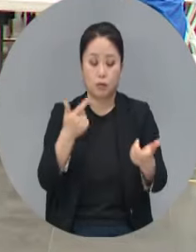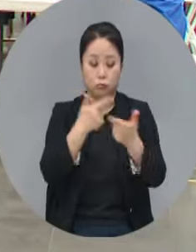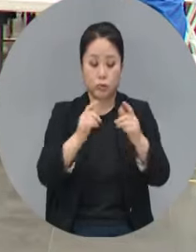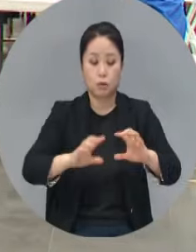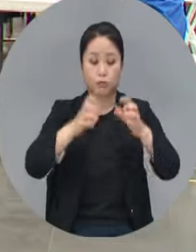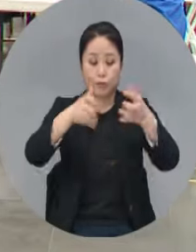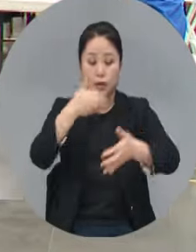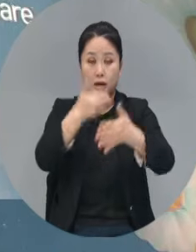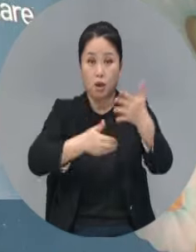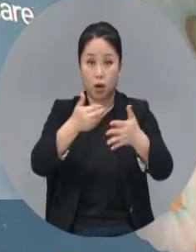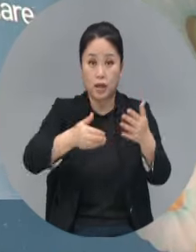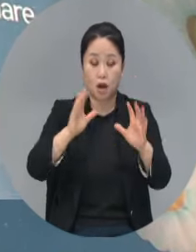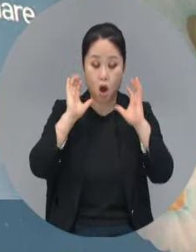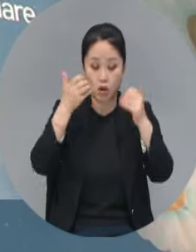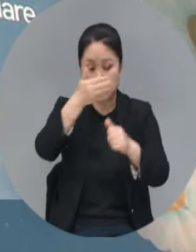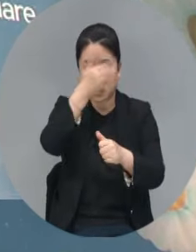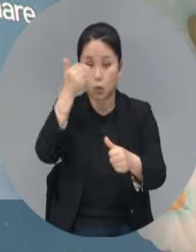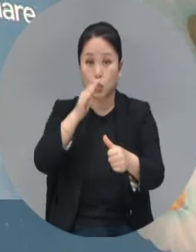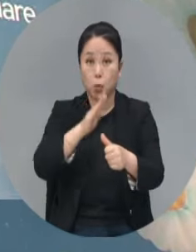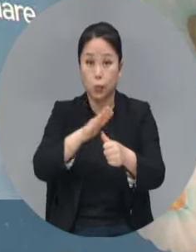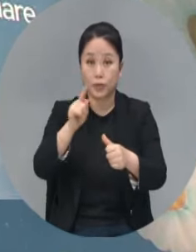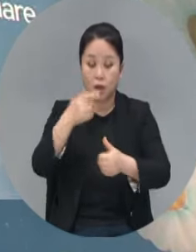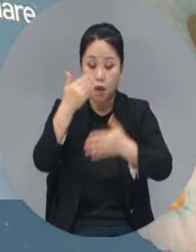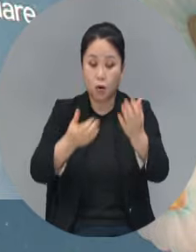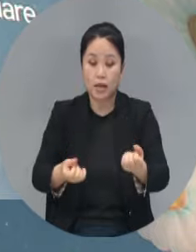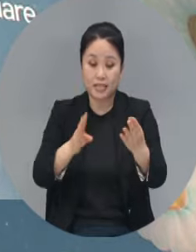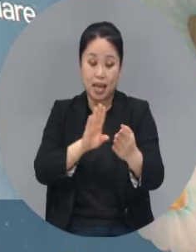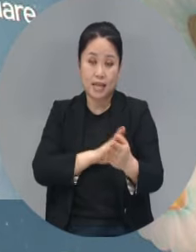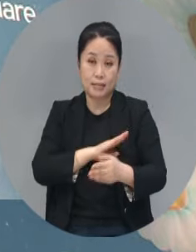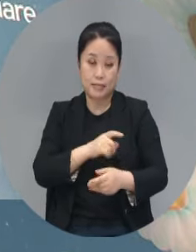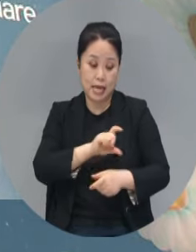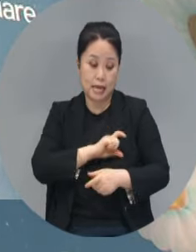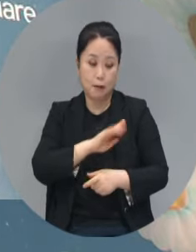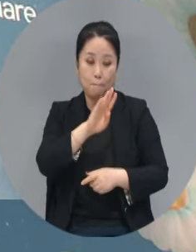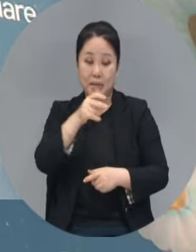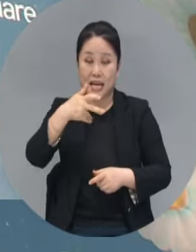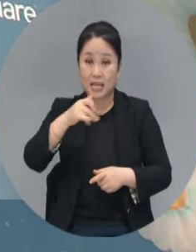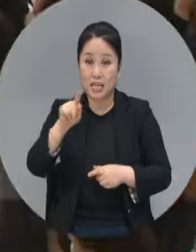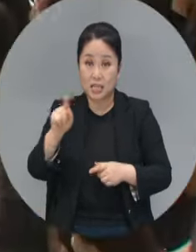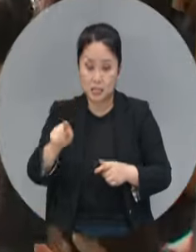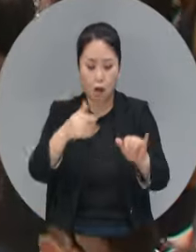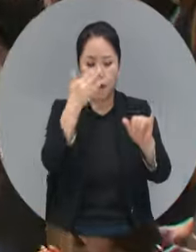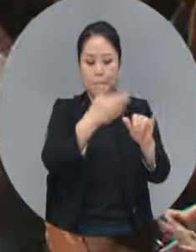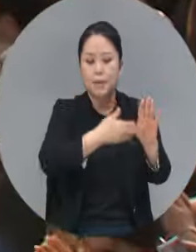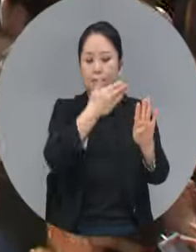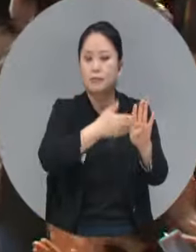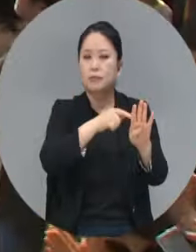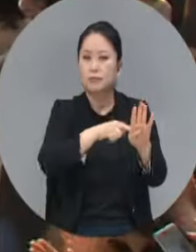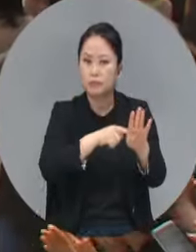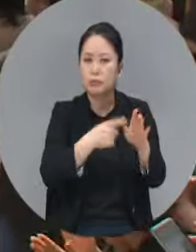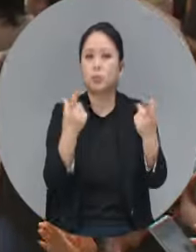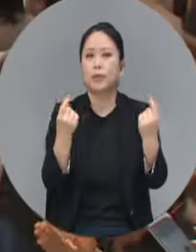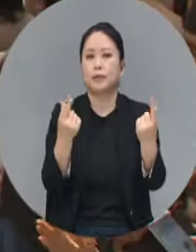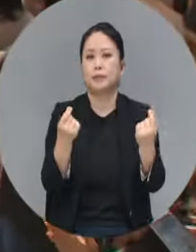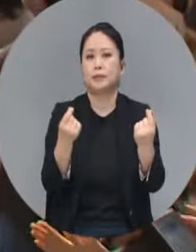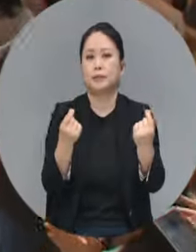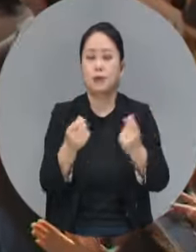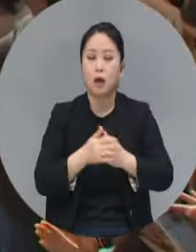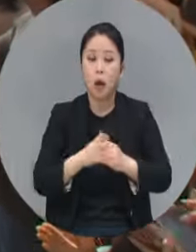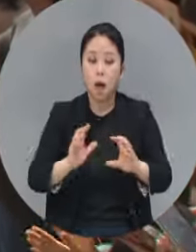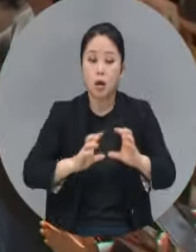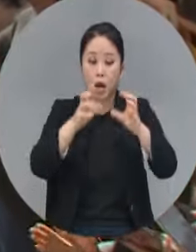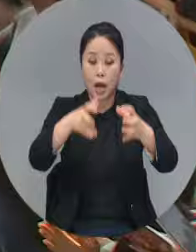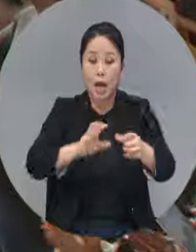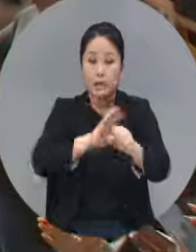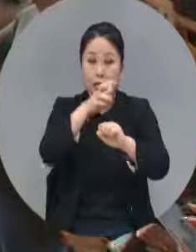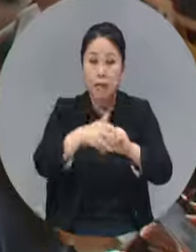부산국제 어린이 청소년 영화제 비키는 부산국제 영화제 비포와 함께 지역 영화제의 양대 축입니다. 각국 18세